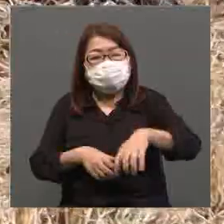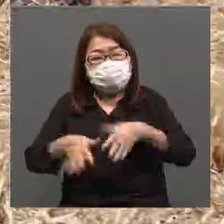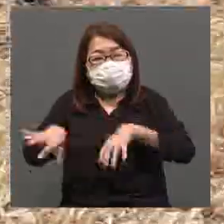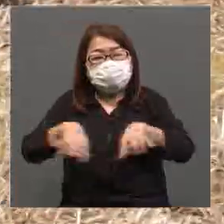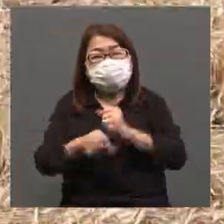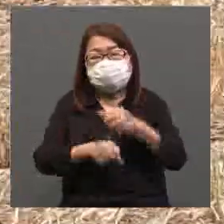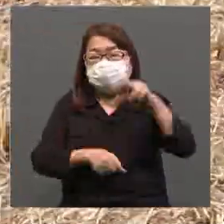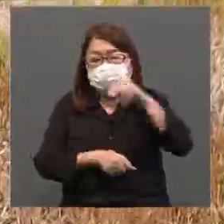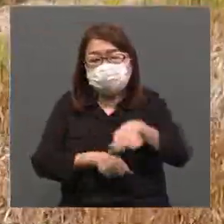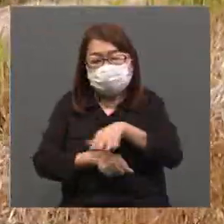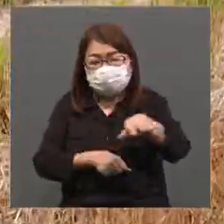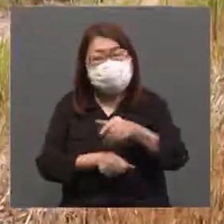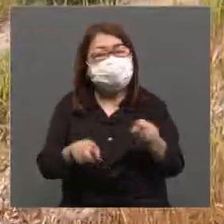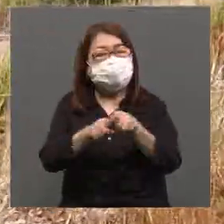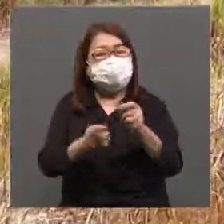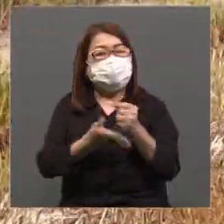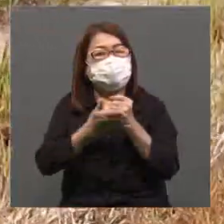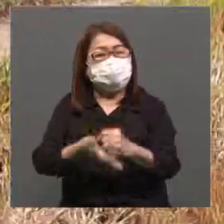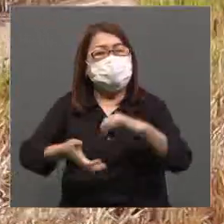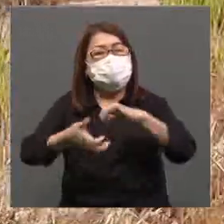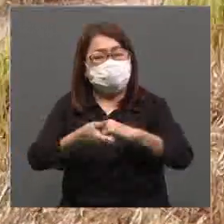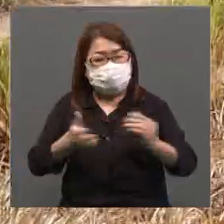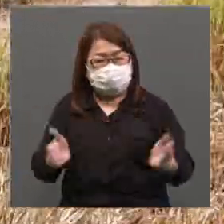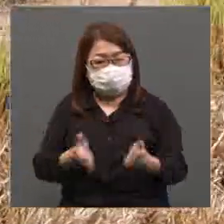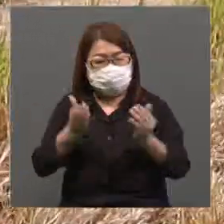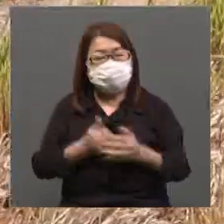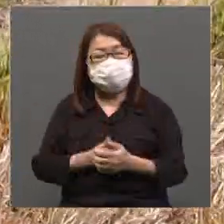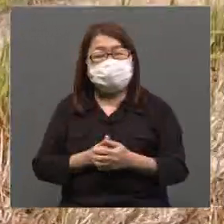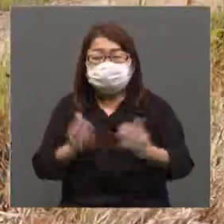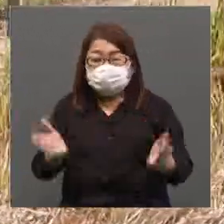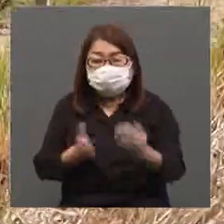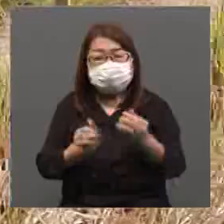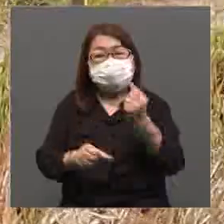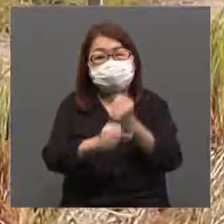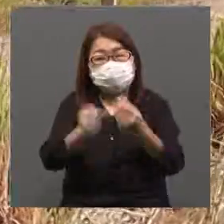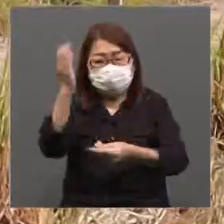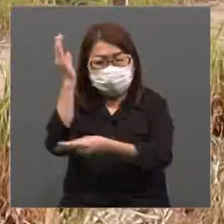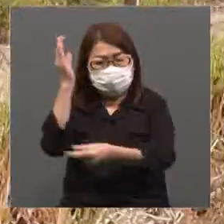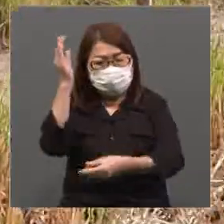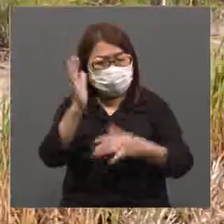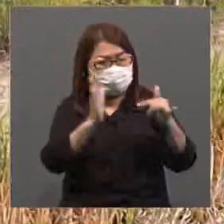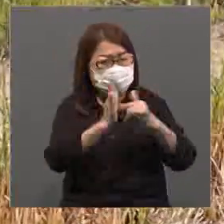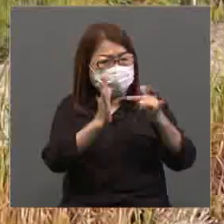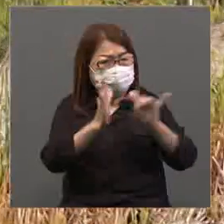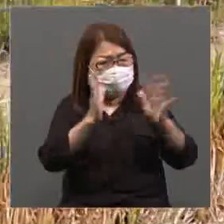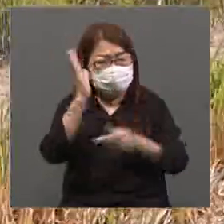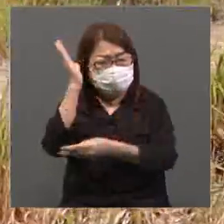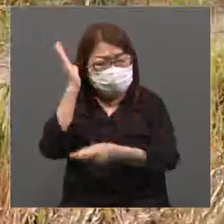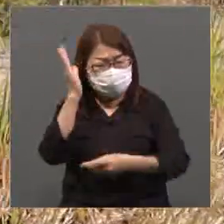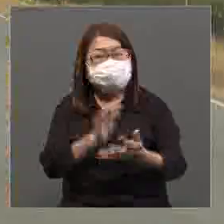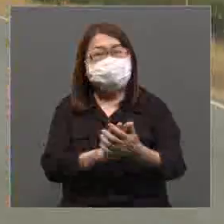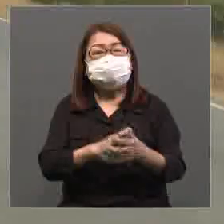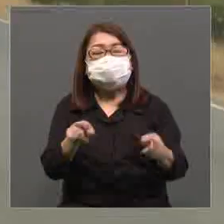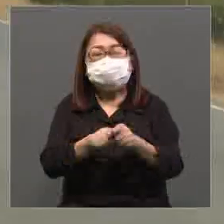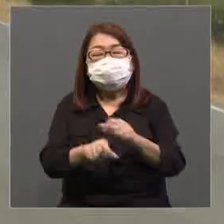ดำเนินการส่งเสริมลดการเผาเช่นเช่นกันนะคะอย่างเช่นส่งเสริมให้เกิดการผลิตปุ๋ยอินทรีย์เพื่อใช้ในพื้นที่การเกษตรลดการ